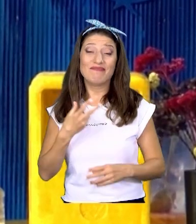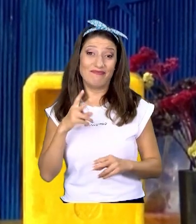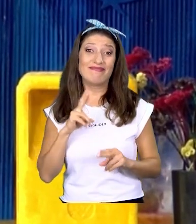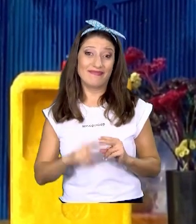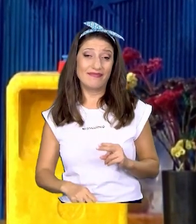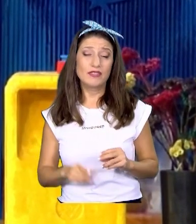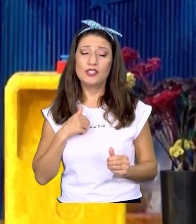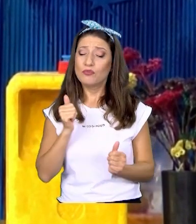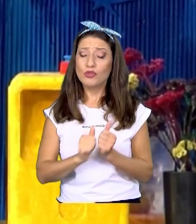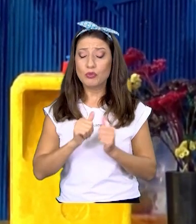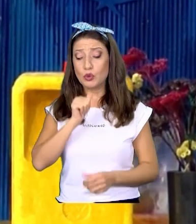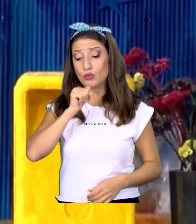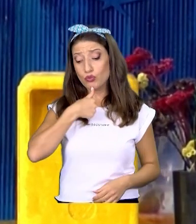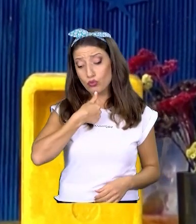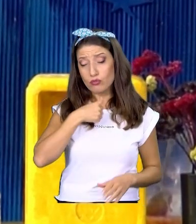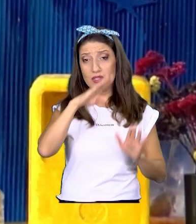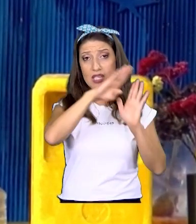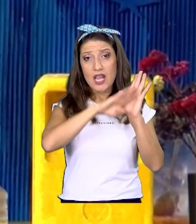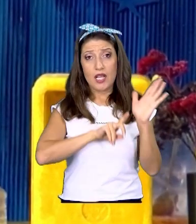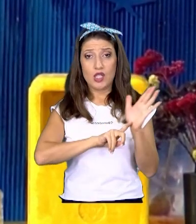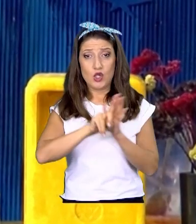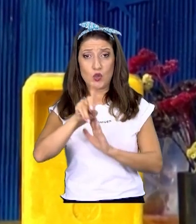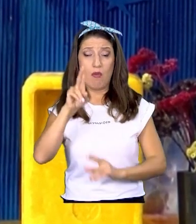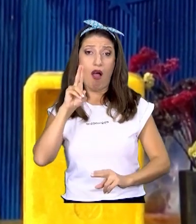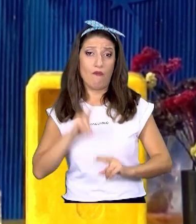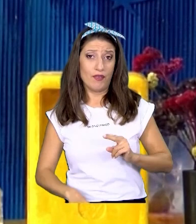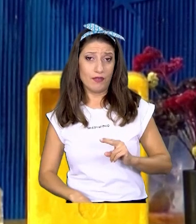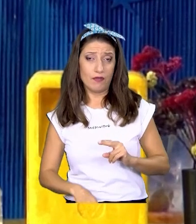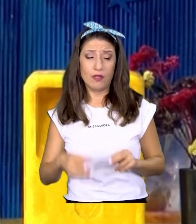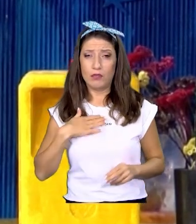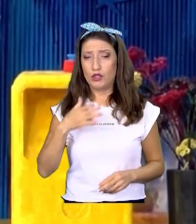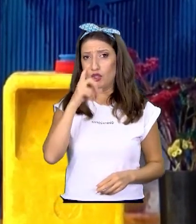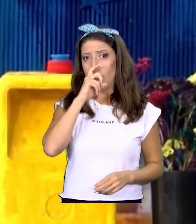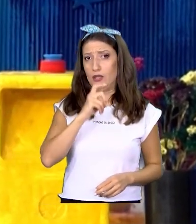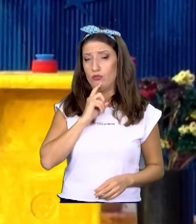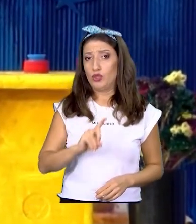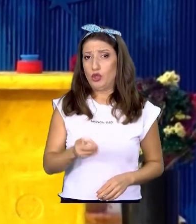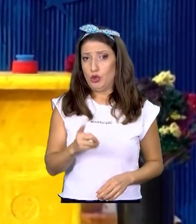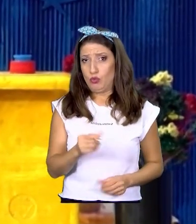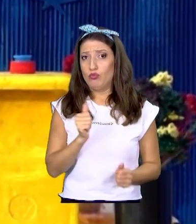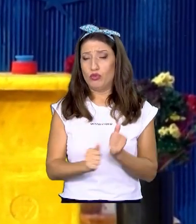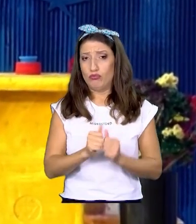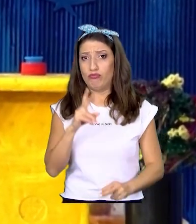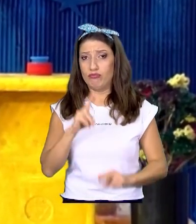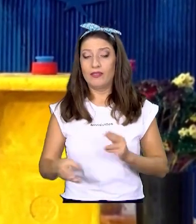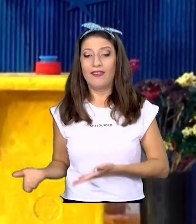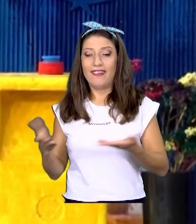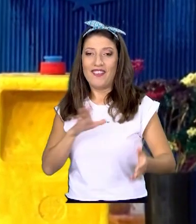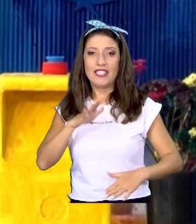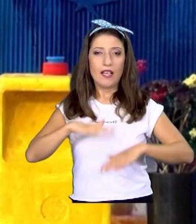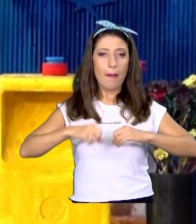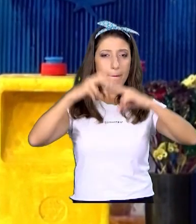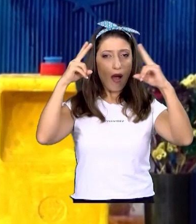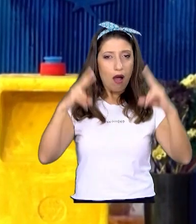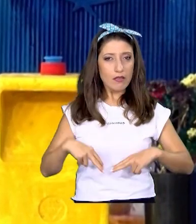է ավարտին։ Ես միշտ տխրում եմ, երբ ծրագիրը սկսում է ավարտվել։ չենք հասկանում, թե ինչու է դա տեղի ունենում։